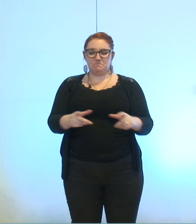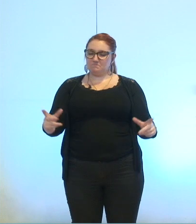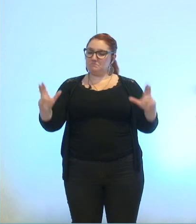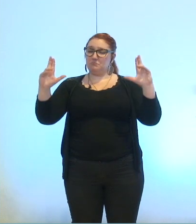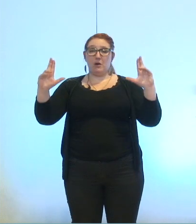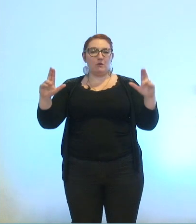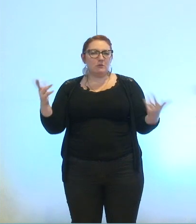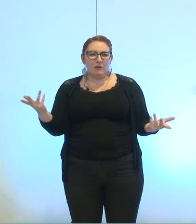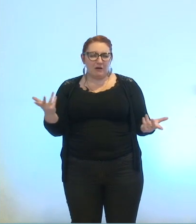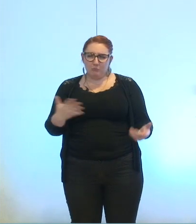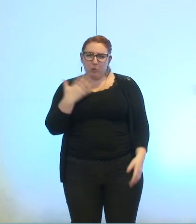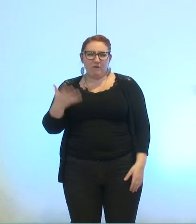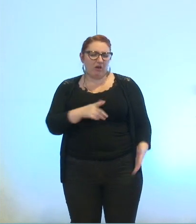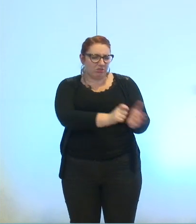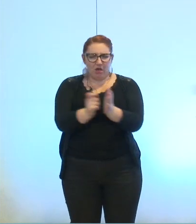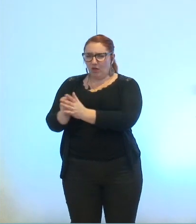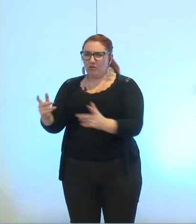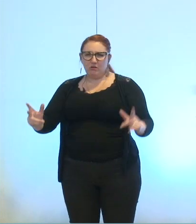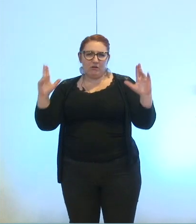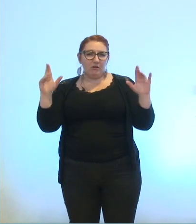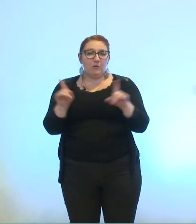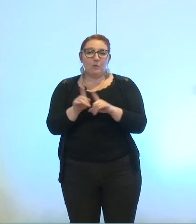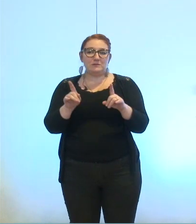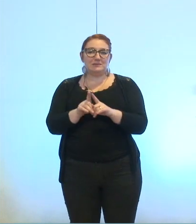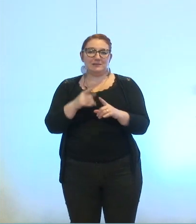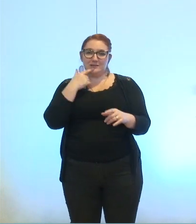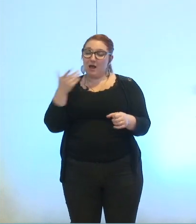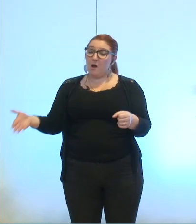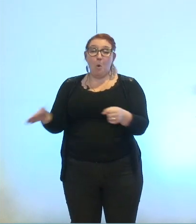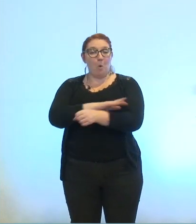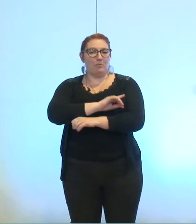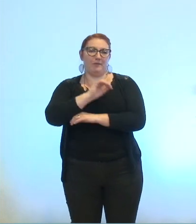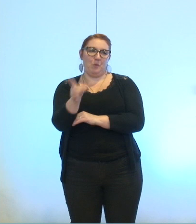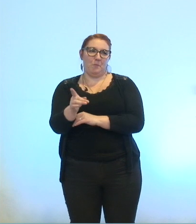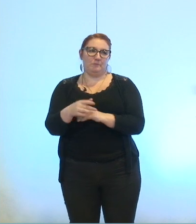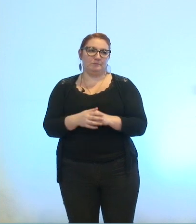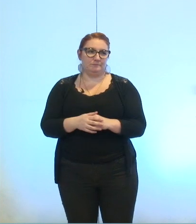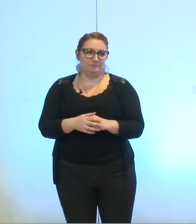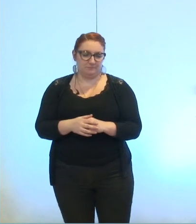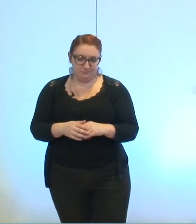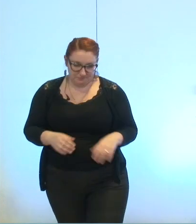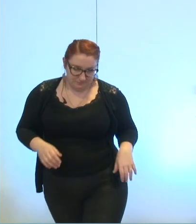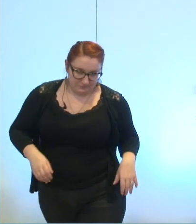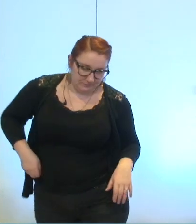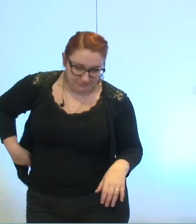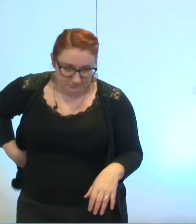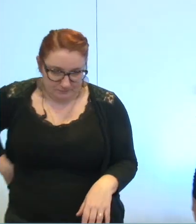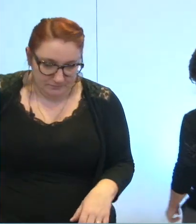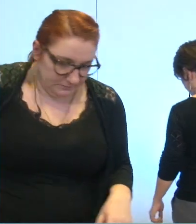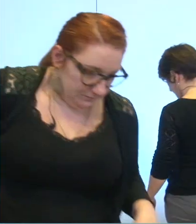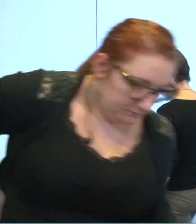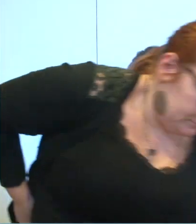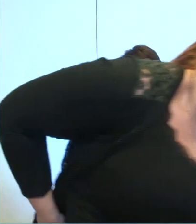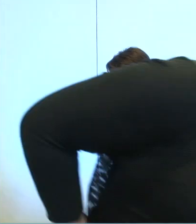ne justifie et sur un périmètre incomplet la combinaison de ces deux